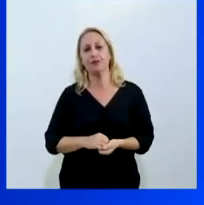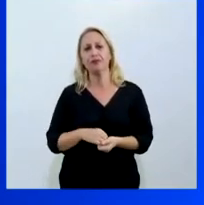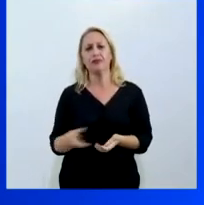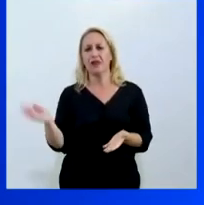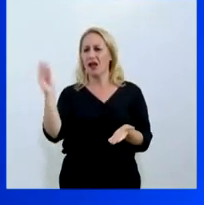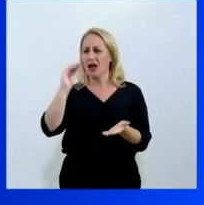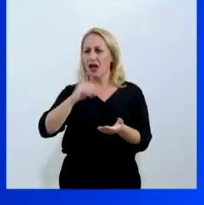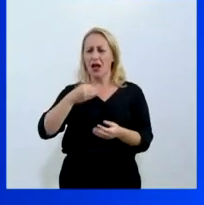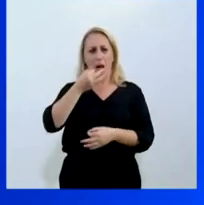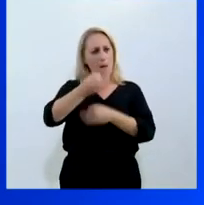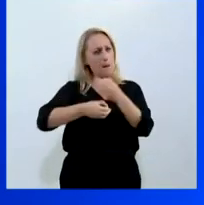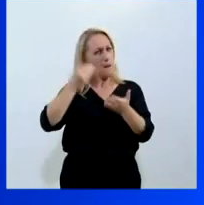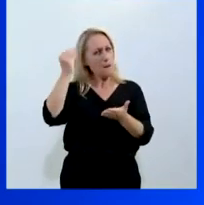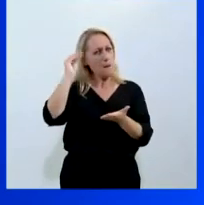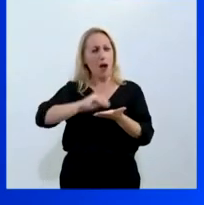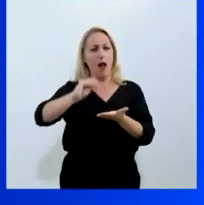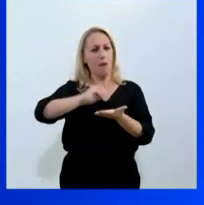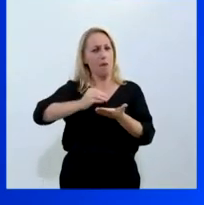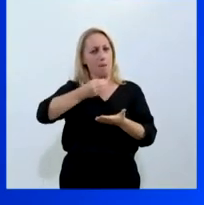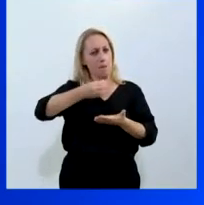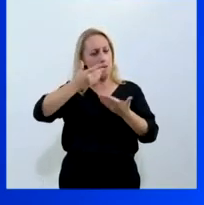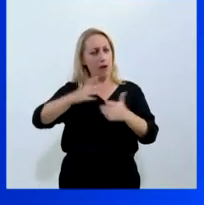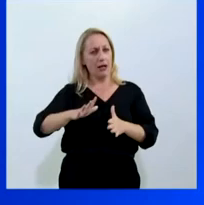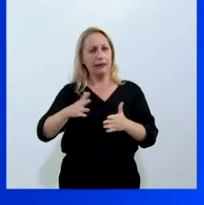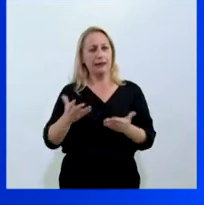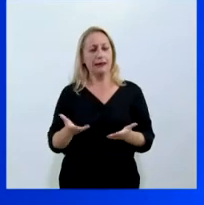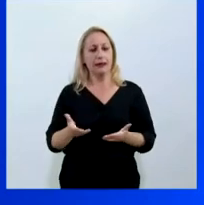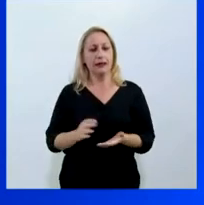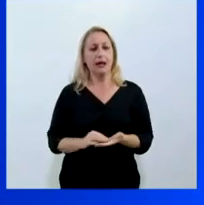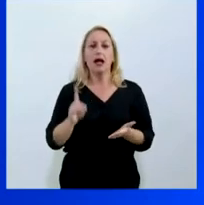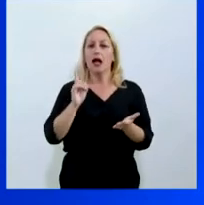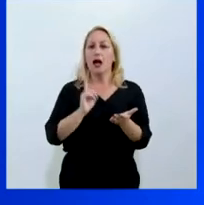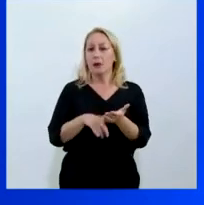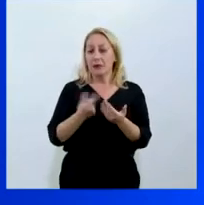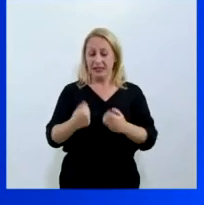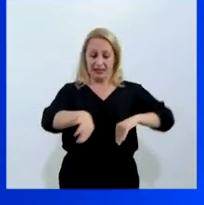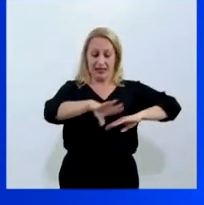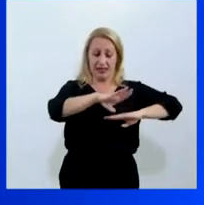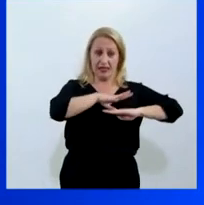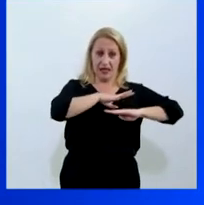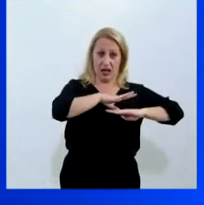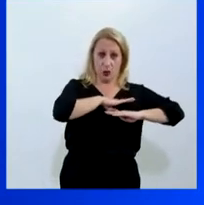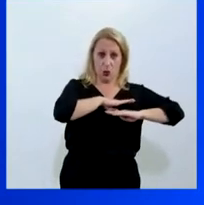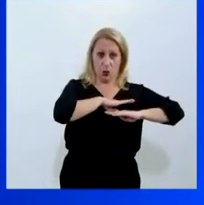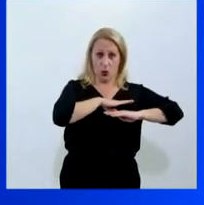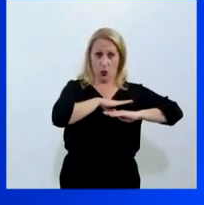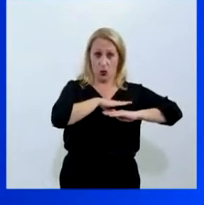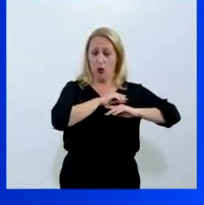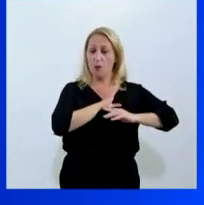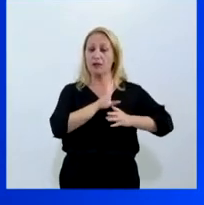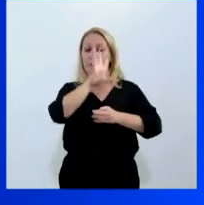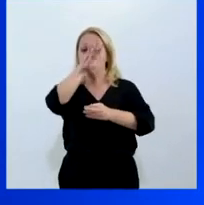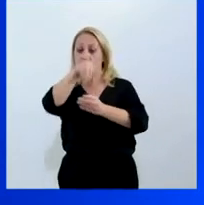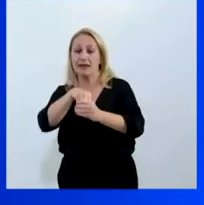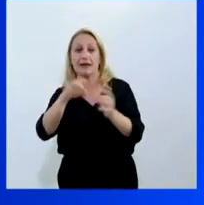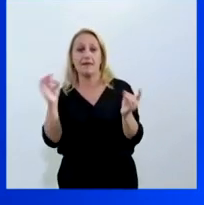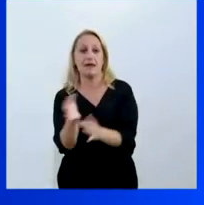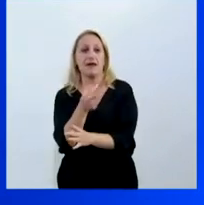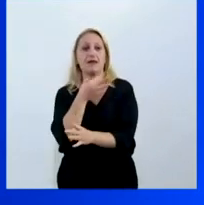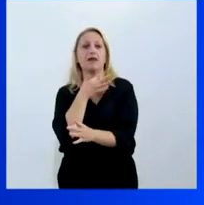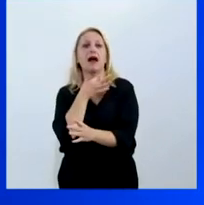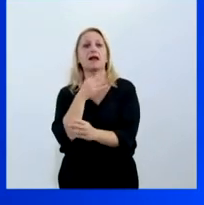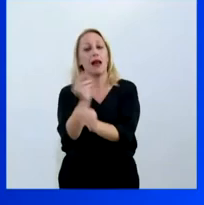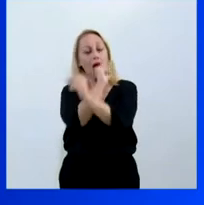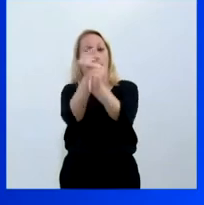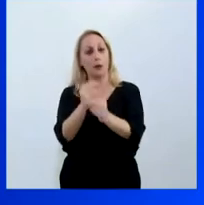ανάγκη να μπορέσουμε να εμπλέκουμε τις ένοπλες δυνάμεις με ακόμα πιο αποτελεσματικό τρόπο. Χρειαζόμαστε